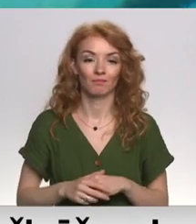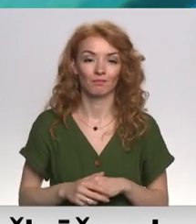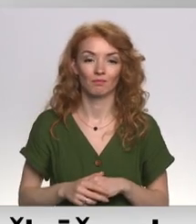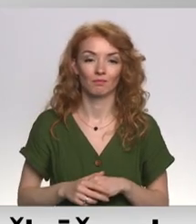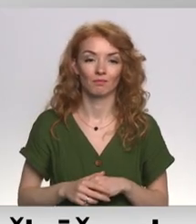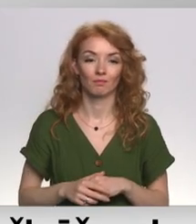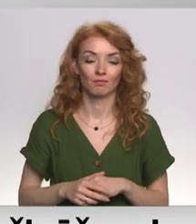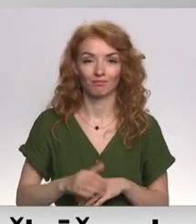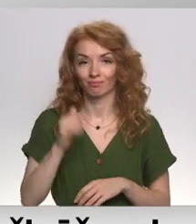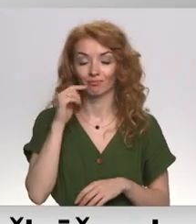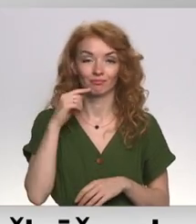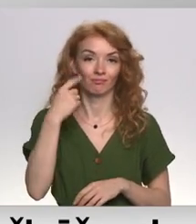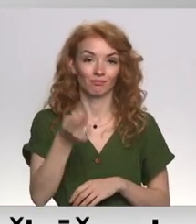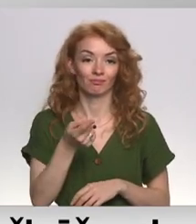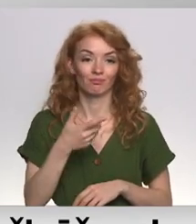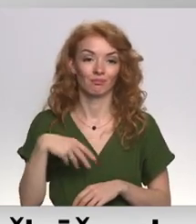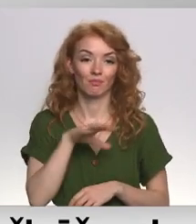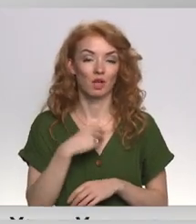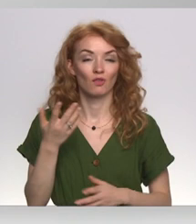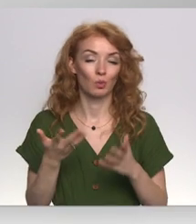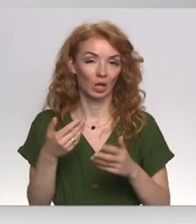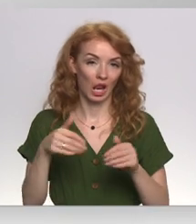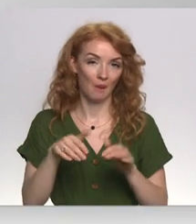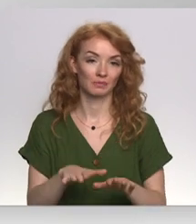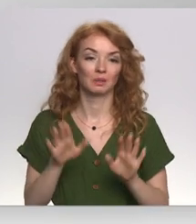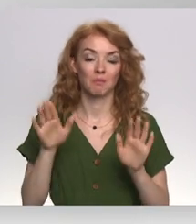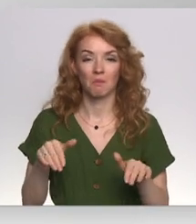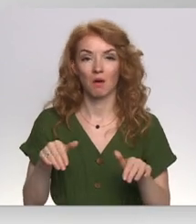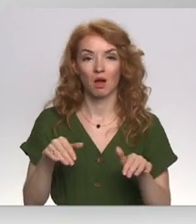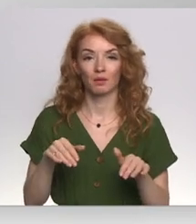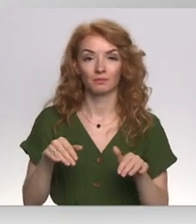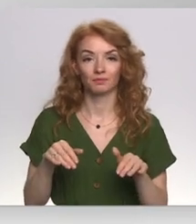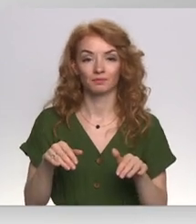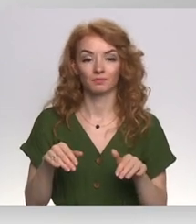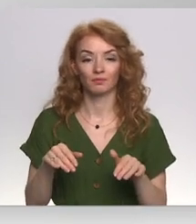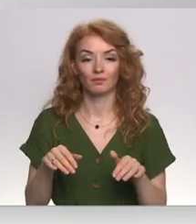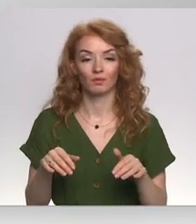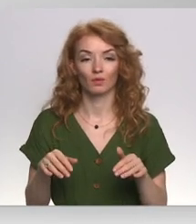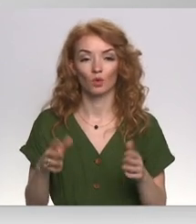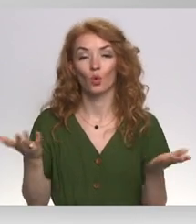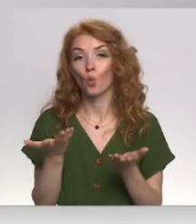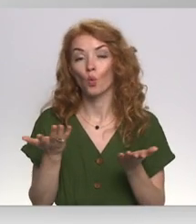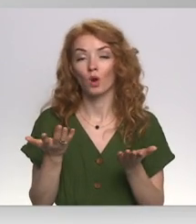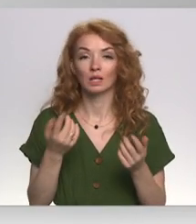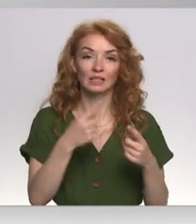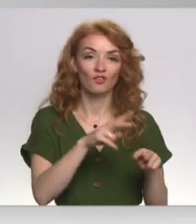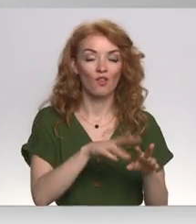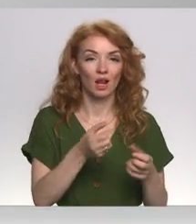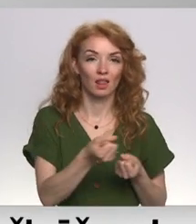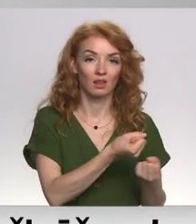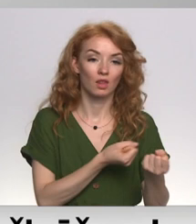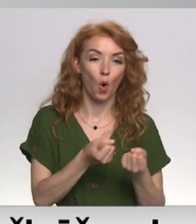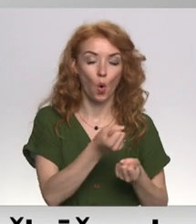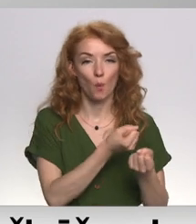mēs tā kā lemtu par nu, tādām tiešām, kur var ietaupīt. Nu, tas vairāk sliecamies uz